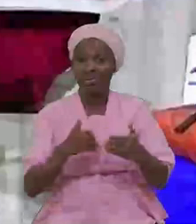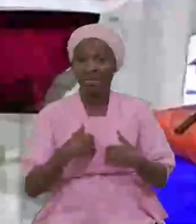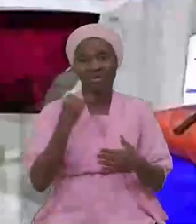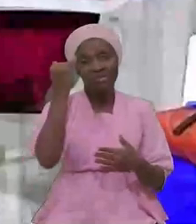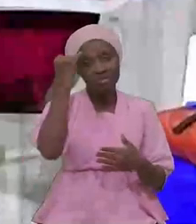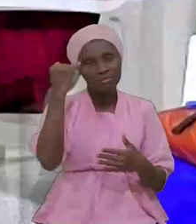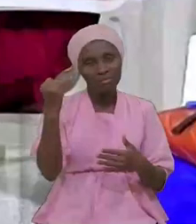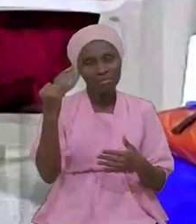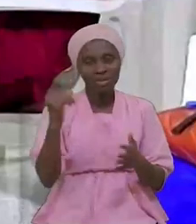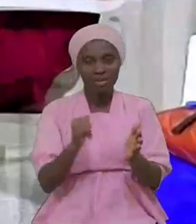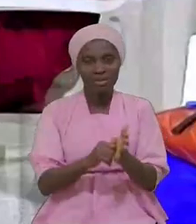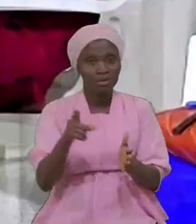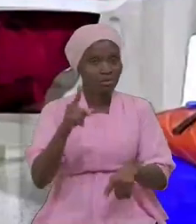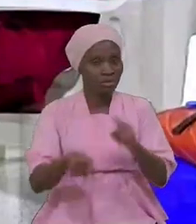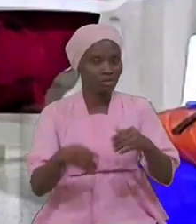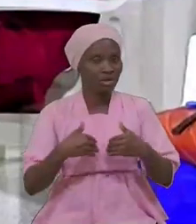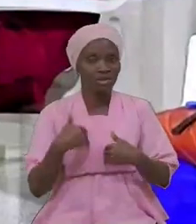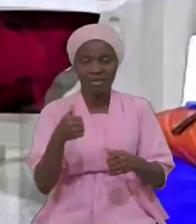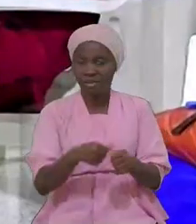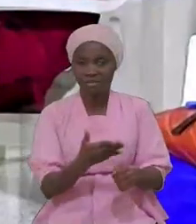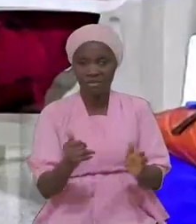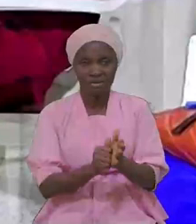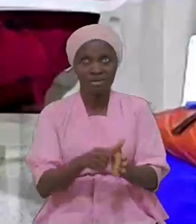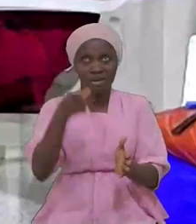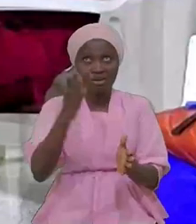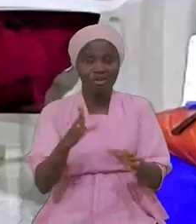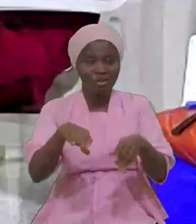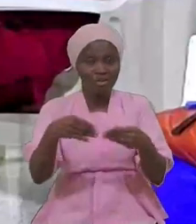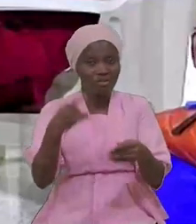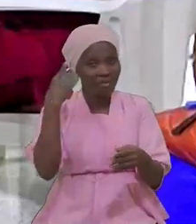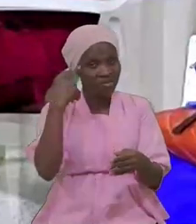œuvres et moi je te montrerai la foi par mes œuvres.